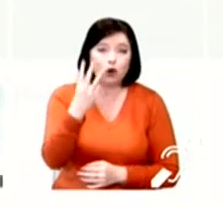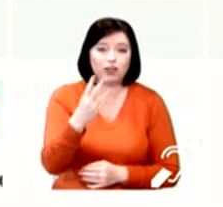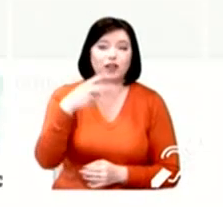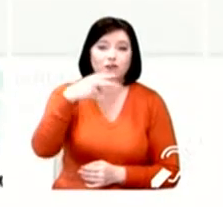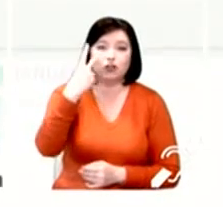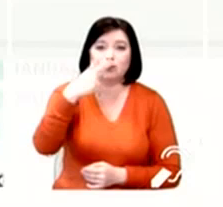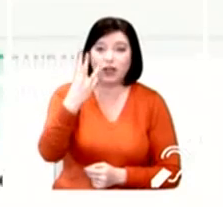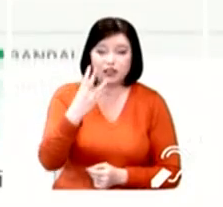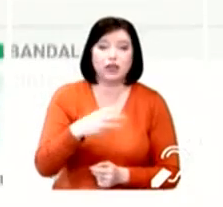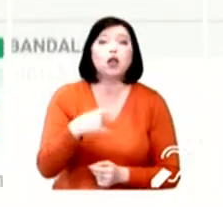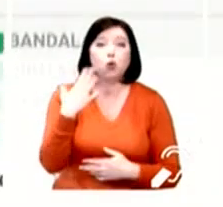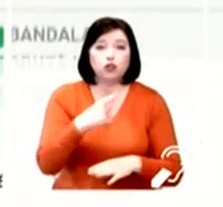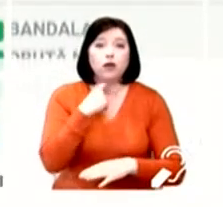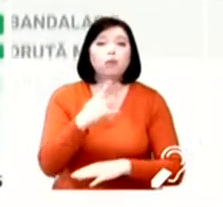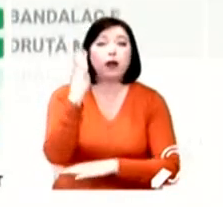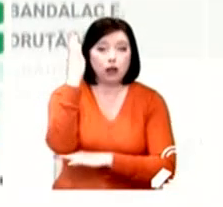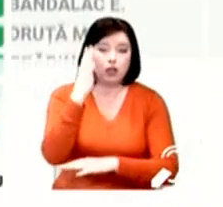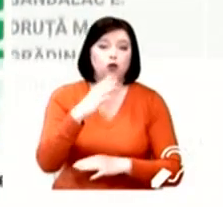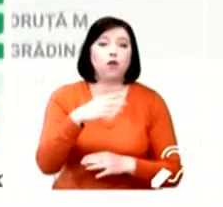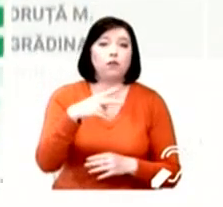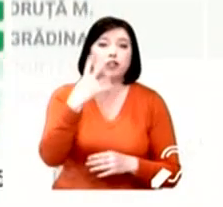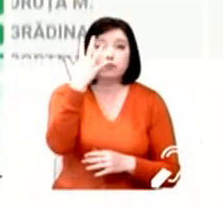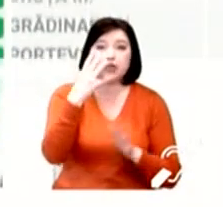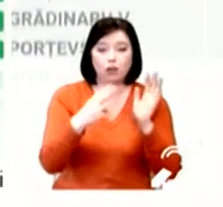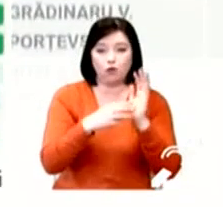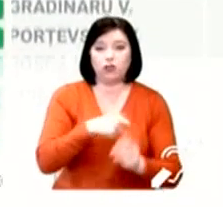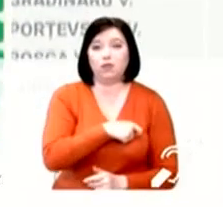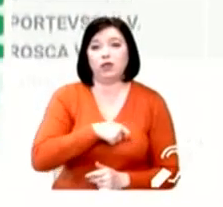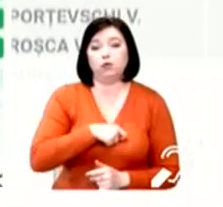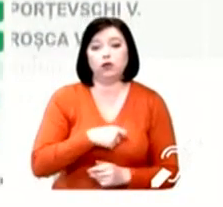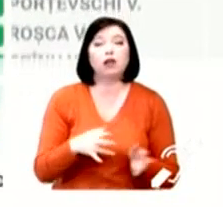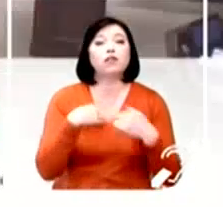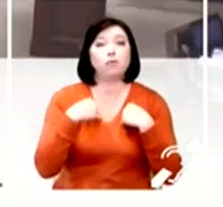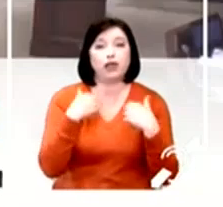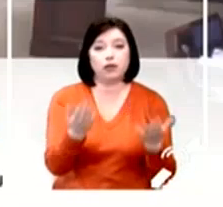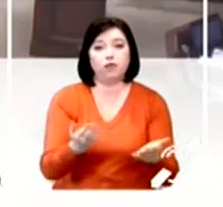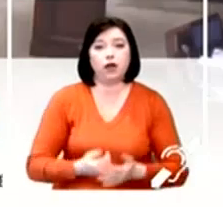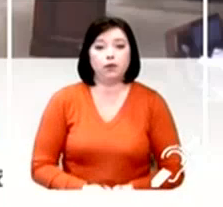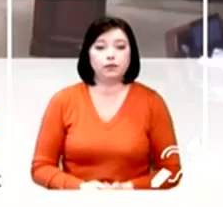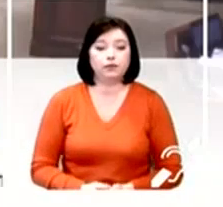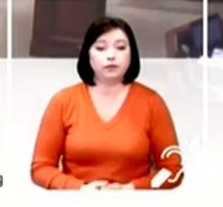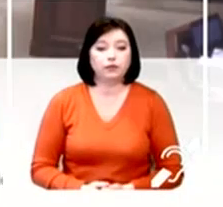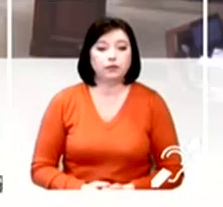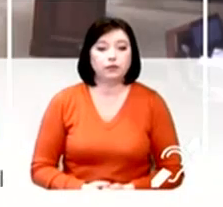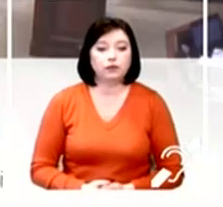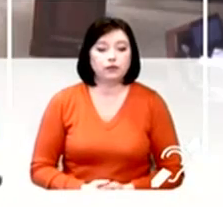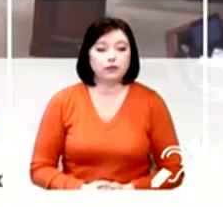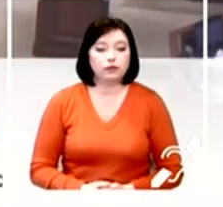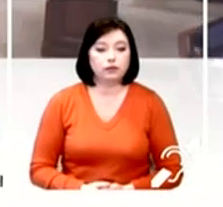24.02.2023, votat de 58 de deputați. Felicitări!